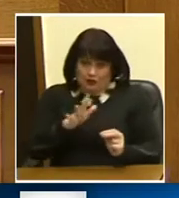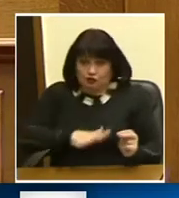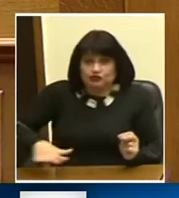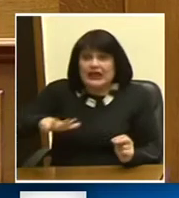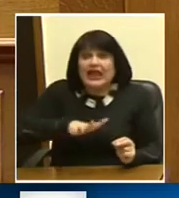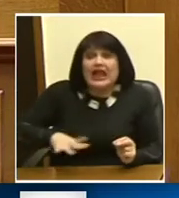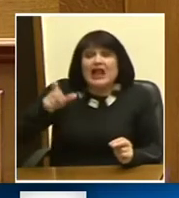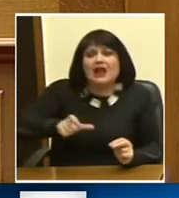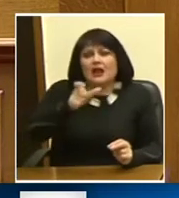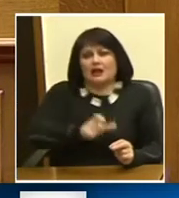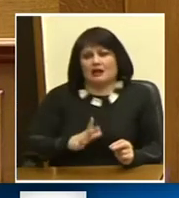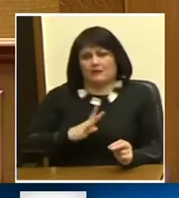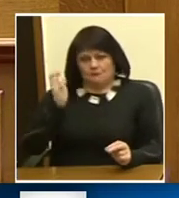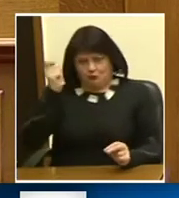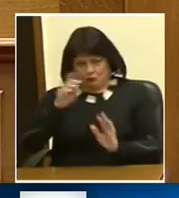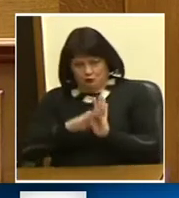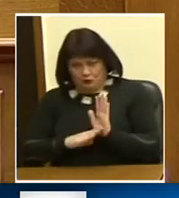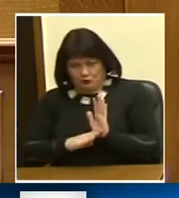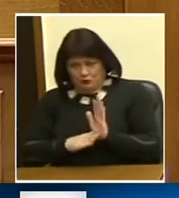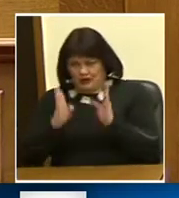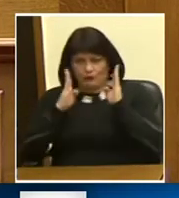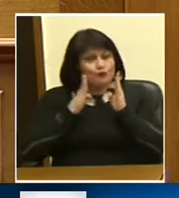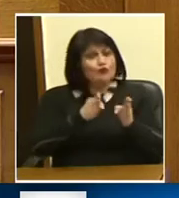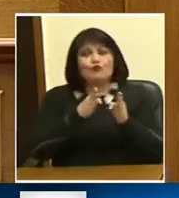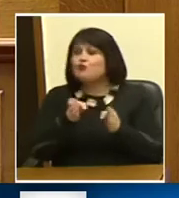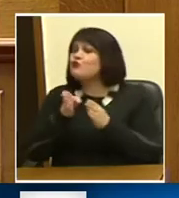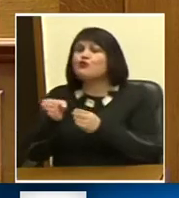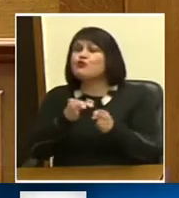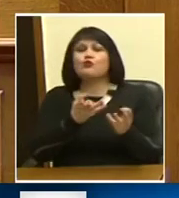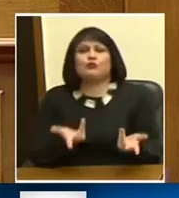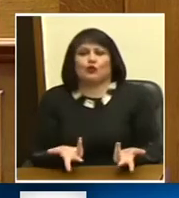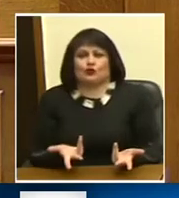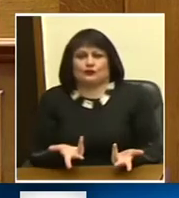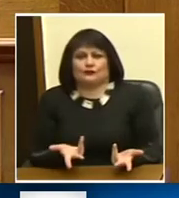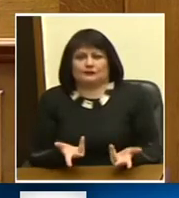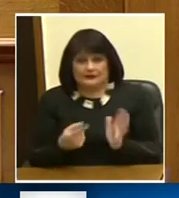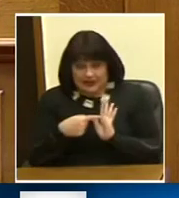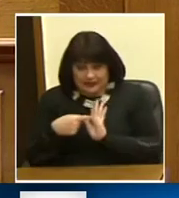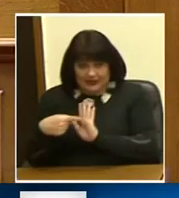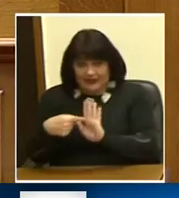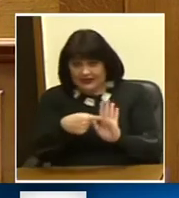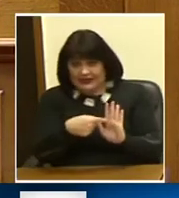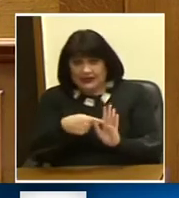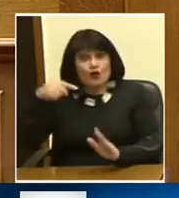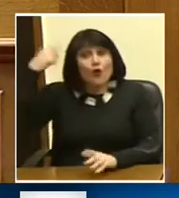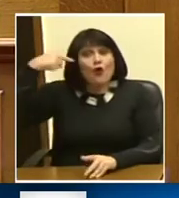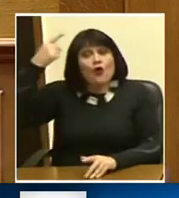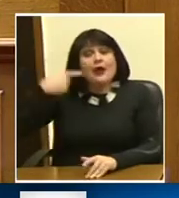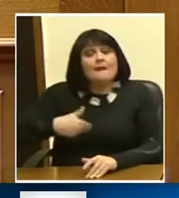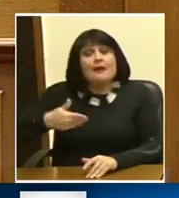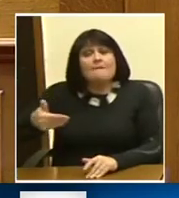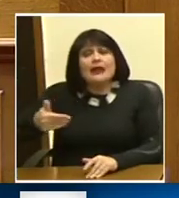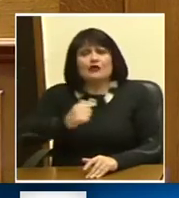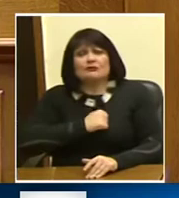ίδιο το πολιτικό σύστημα, προς μία κατεύθυνση που θα δείχνει τι όραμα έχει για το μέλλον και τι